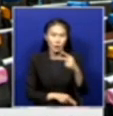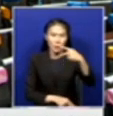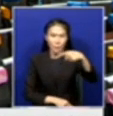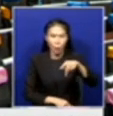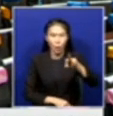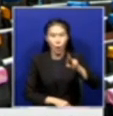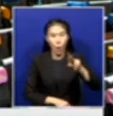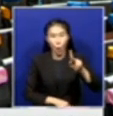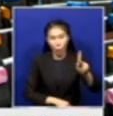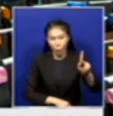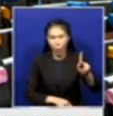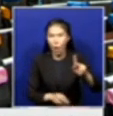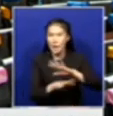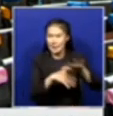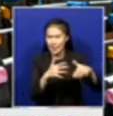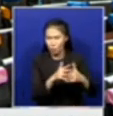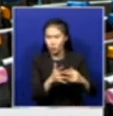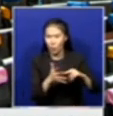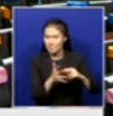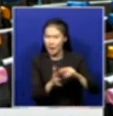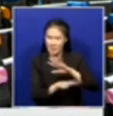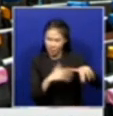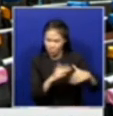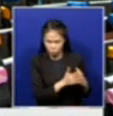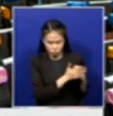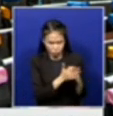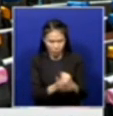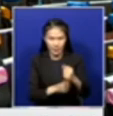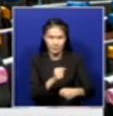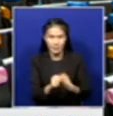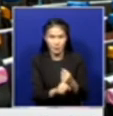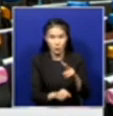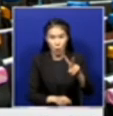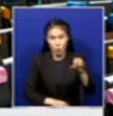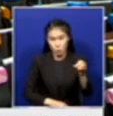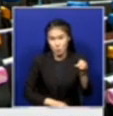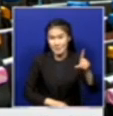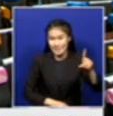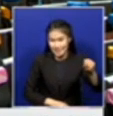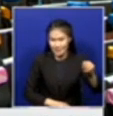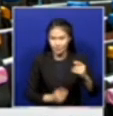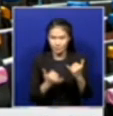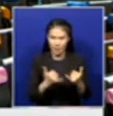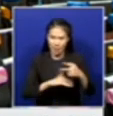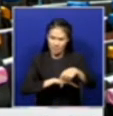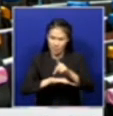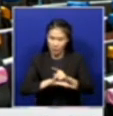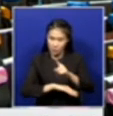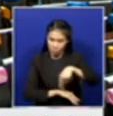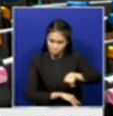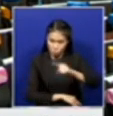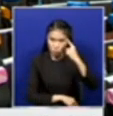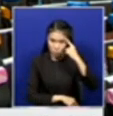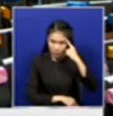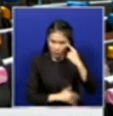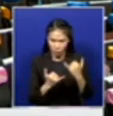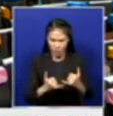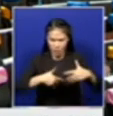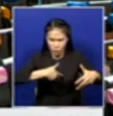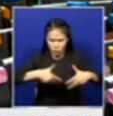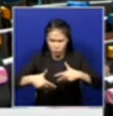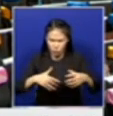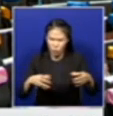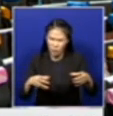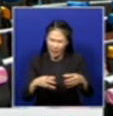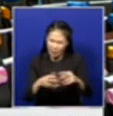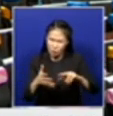ไม่ทิ้งกัน2020แต่ท่านประธานทราบไหมครับว่าวันนี้ครับพี่น้องประชาชนชาวบ้านเขาเรียกพร